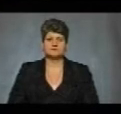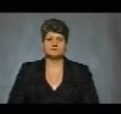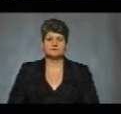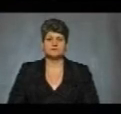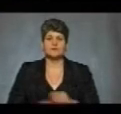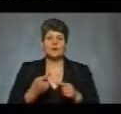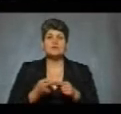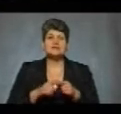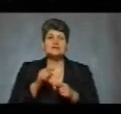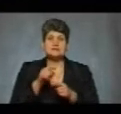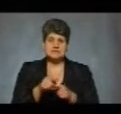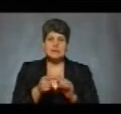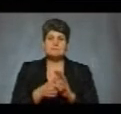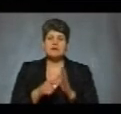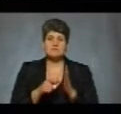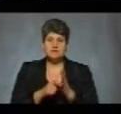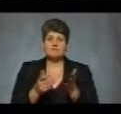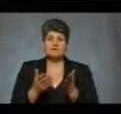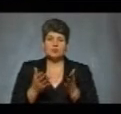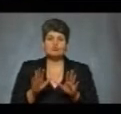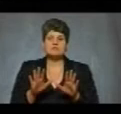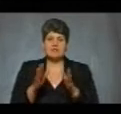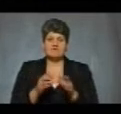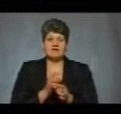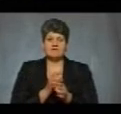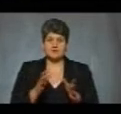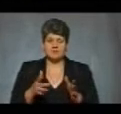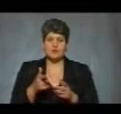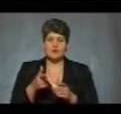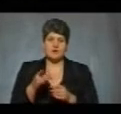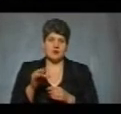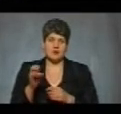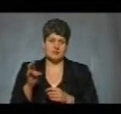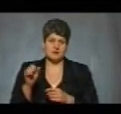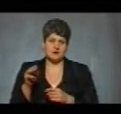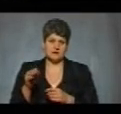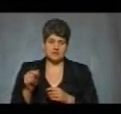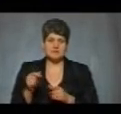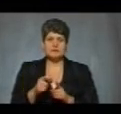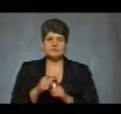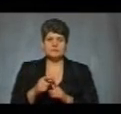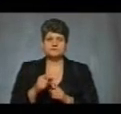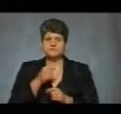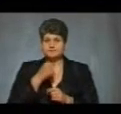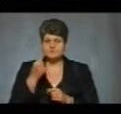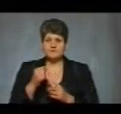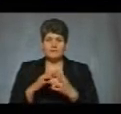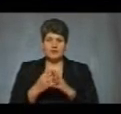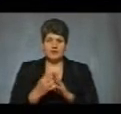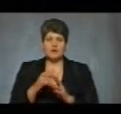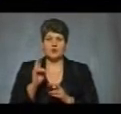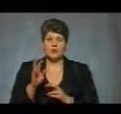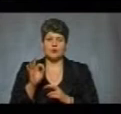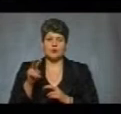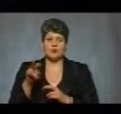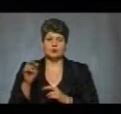Ось це приміщення, в якому стався вибух гранати, за словами старости села Колодіївка і села Панасівка